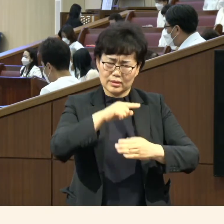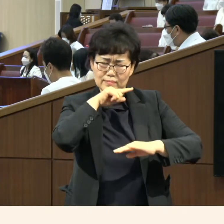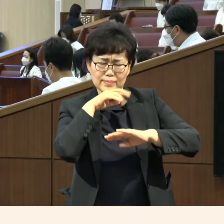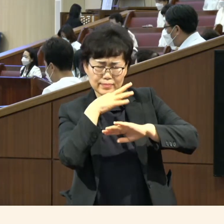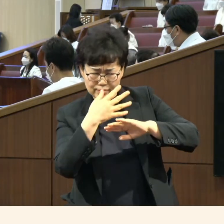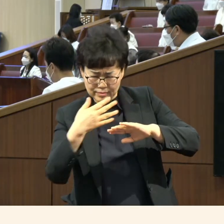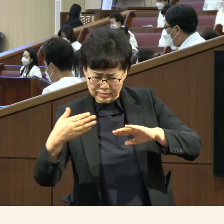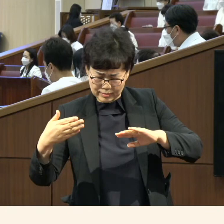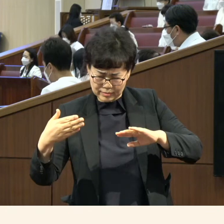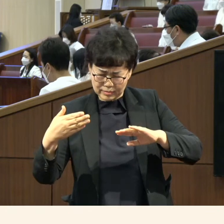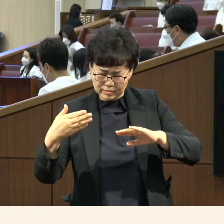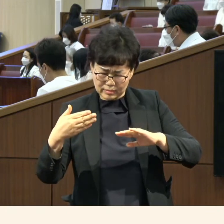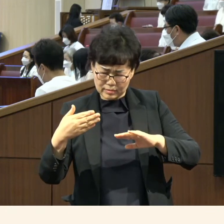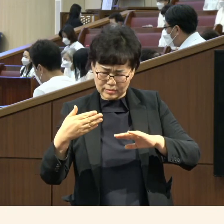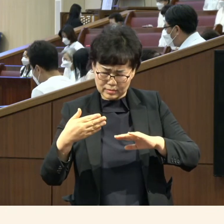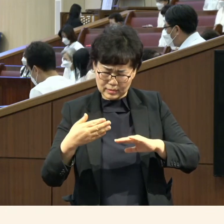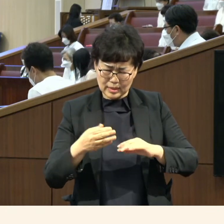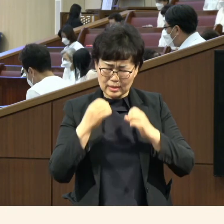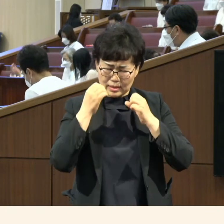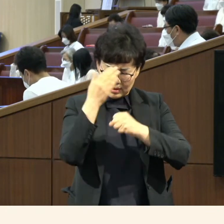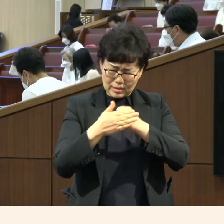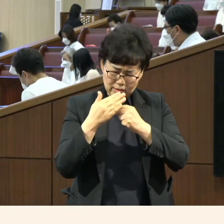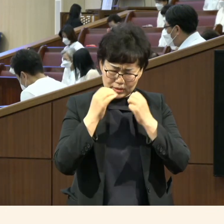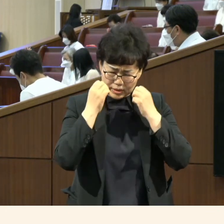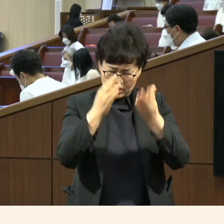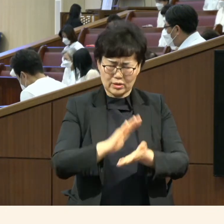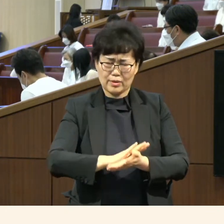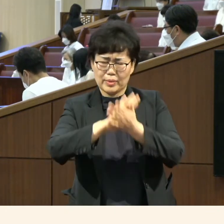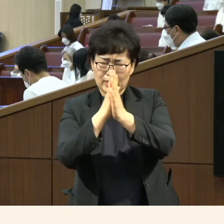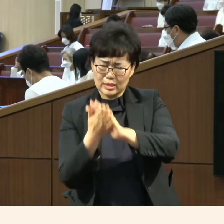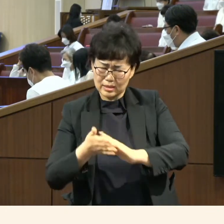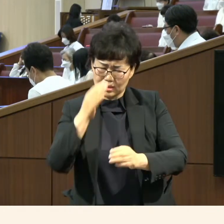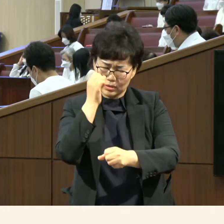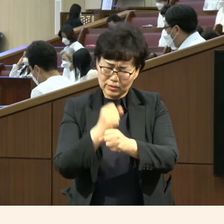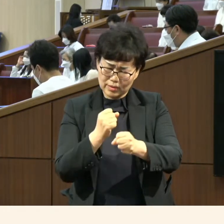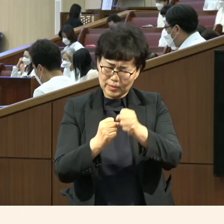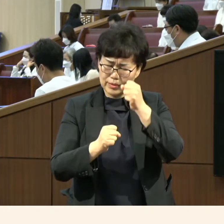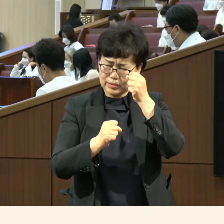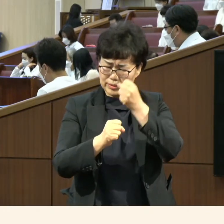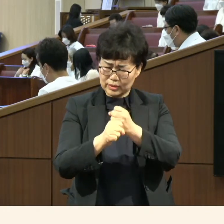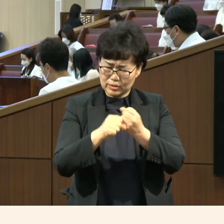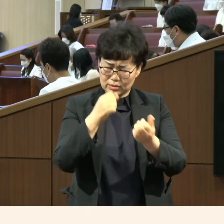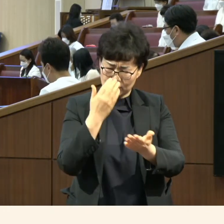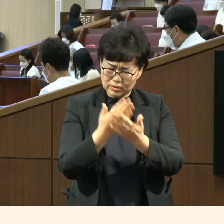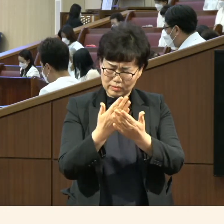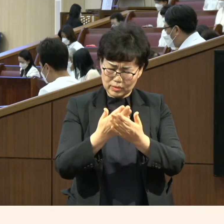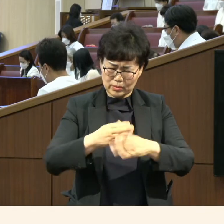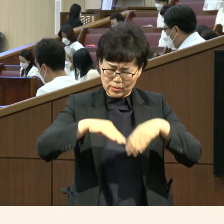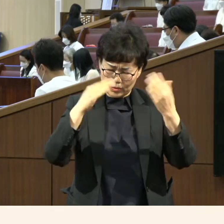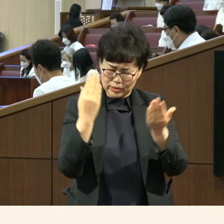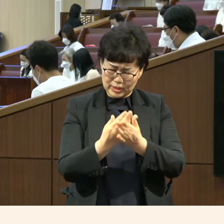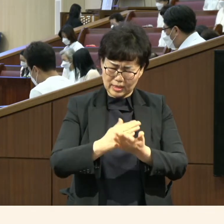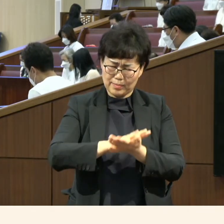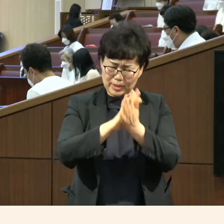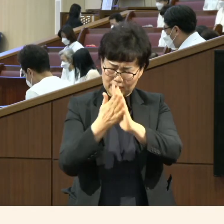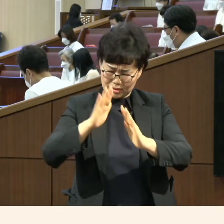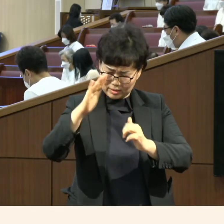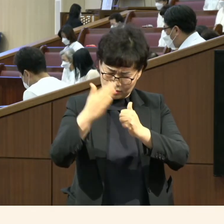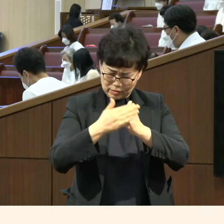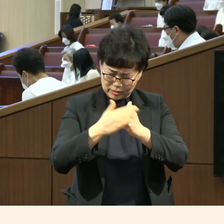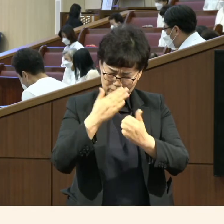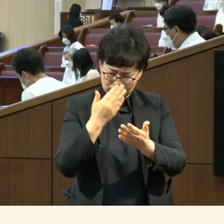은혜로 우리를 새롭게 하여 주시고 회복시켜 주시옵시고 우리를 온전하게 하여 주시옵소서.